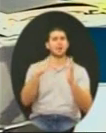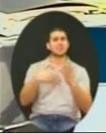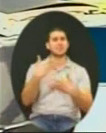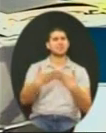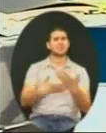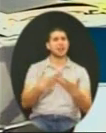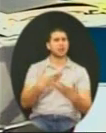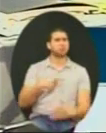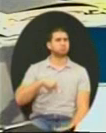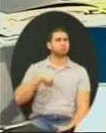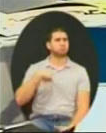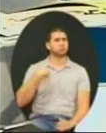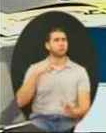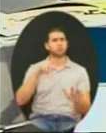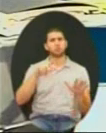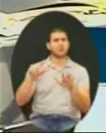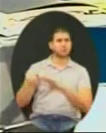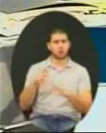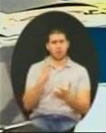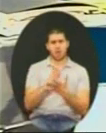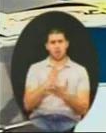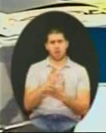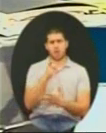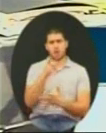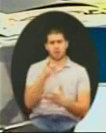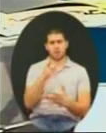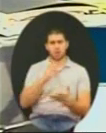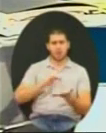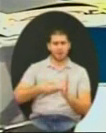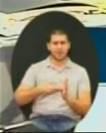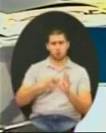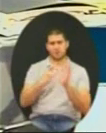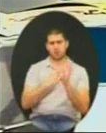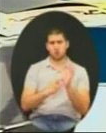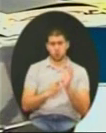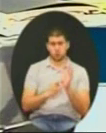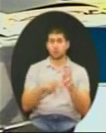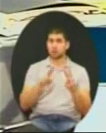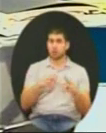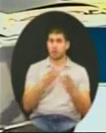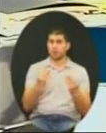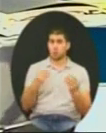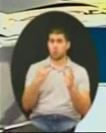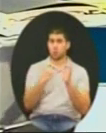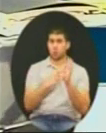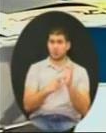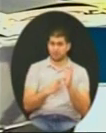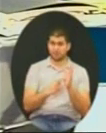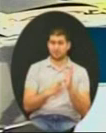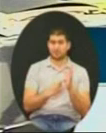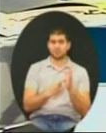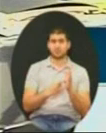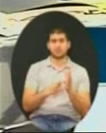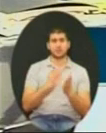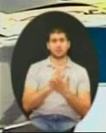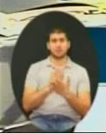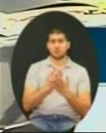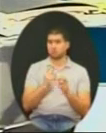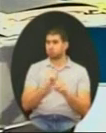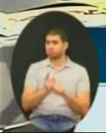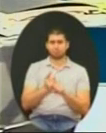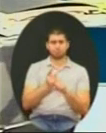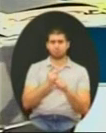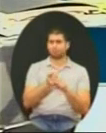הליך שלקח 7 שעות עד שעברנו אותו ועד שחוקקנו את החוק הזה. שיש הרבה מאוד חוקים שעברו במספר